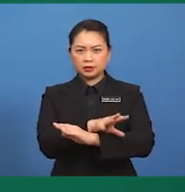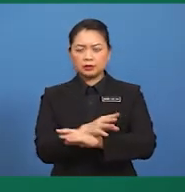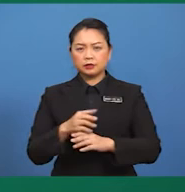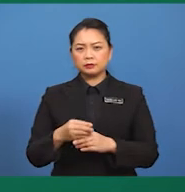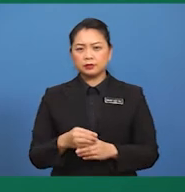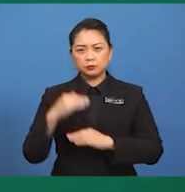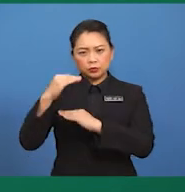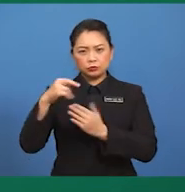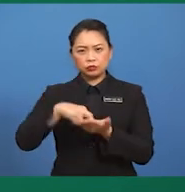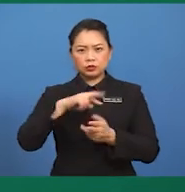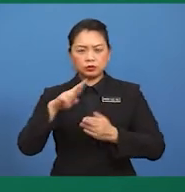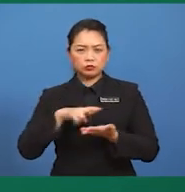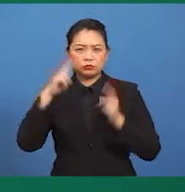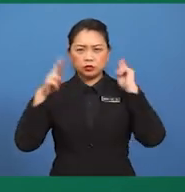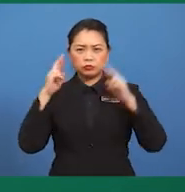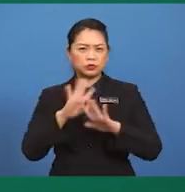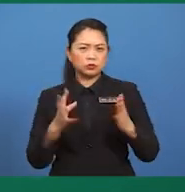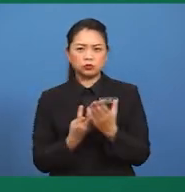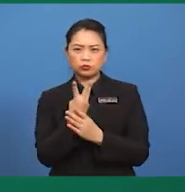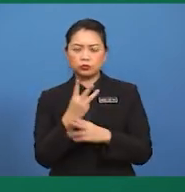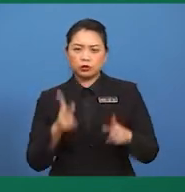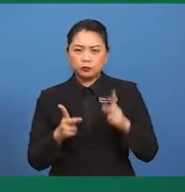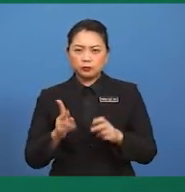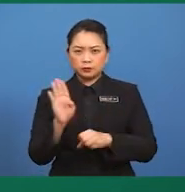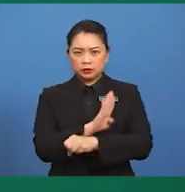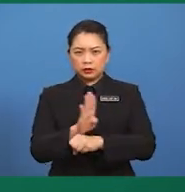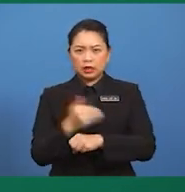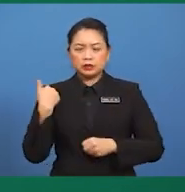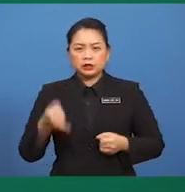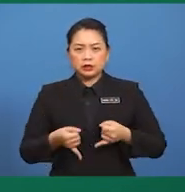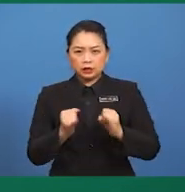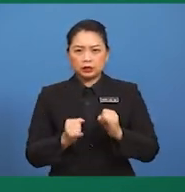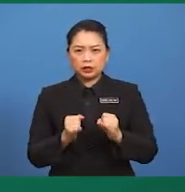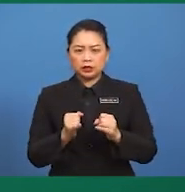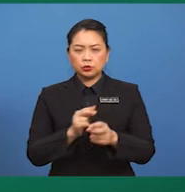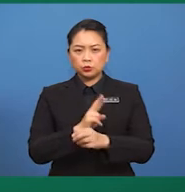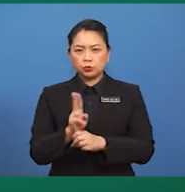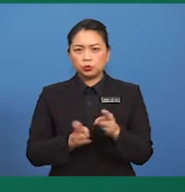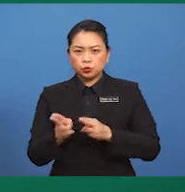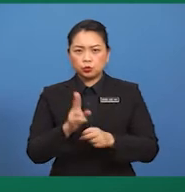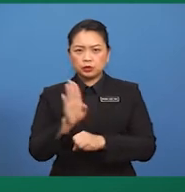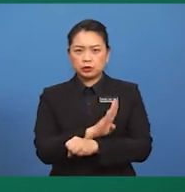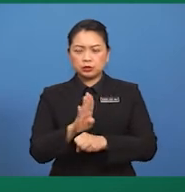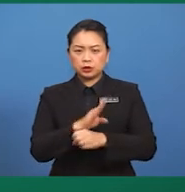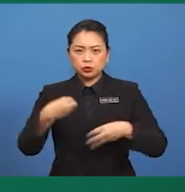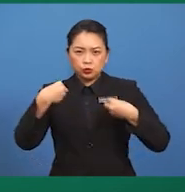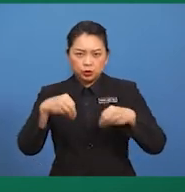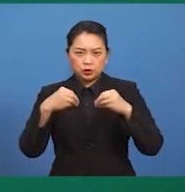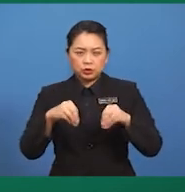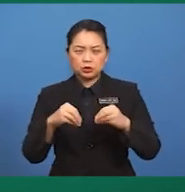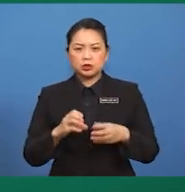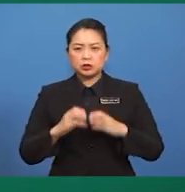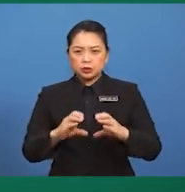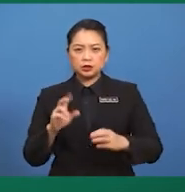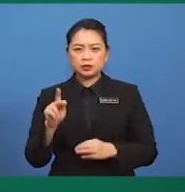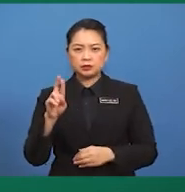sekiranya peruntukan hutang ragu tidak diwujudkan? Walaupun perniagaan ada menjalankan urus niaga, jualan